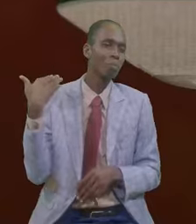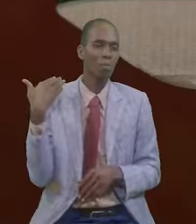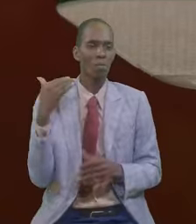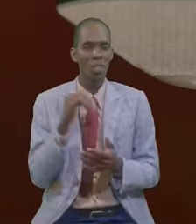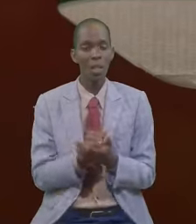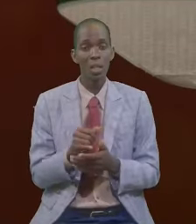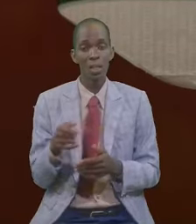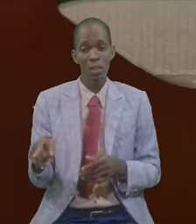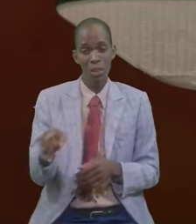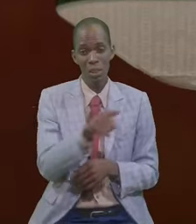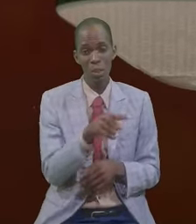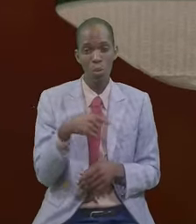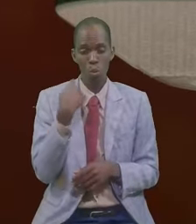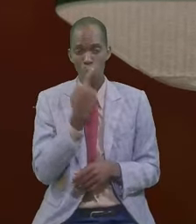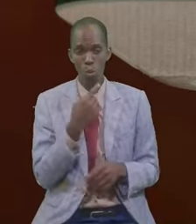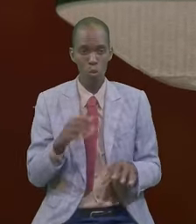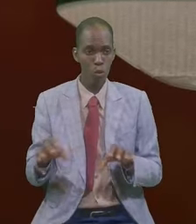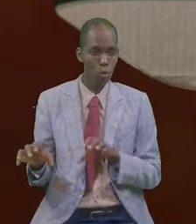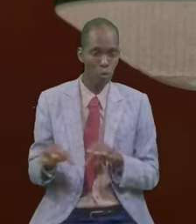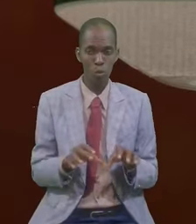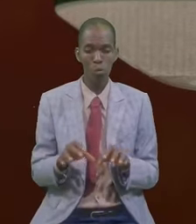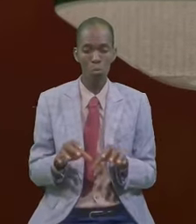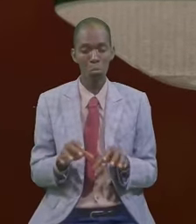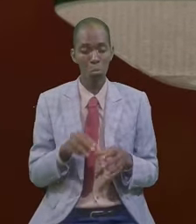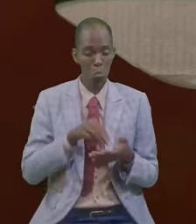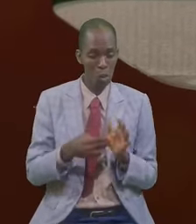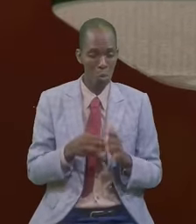que ceux qui commettent les membres de l'Église,